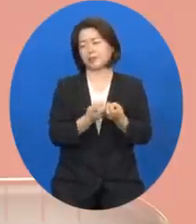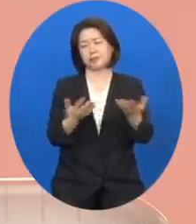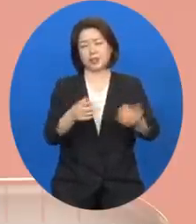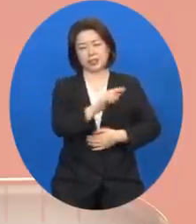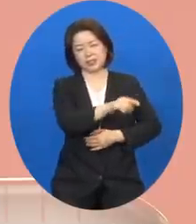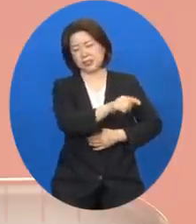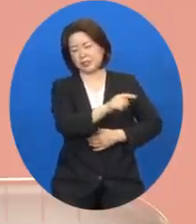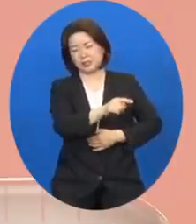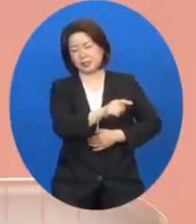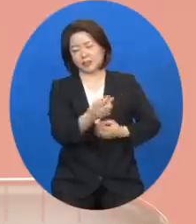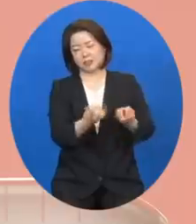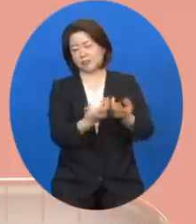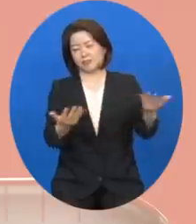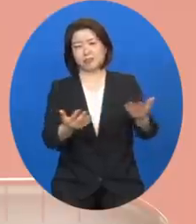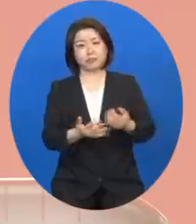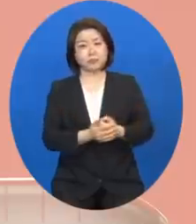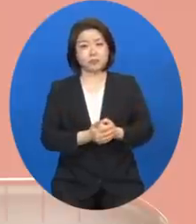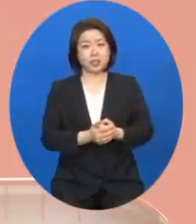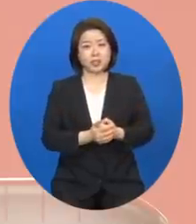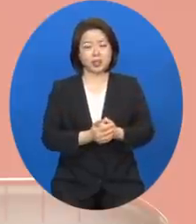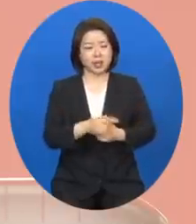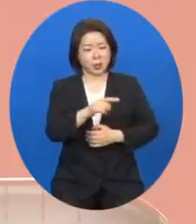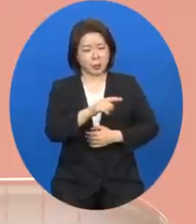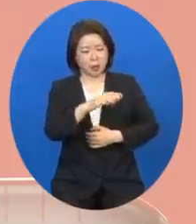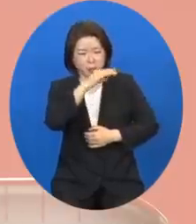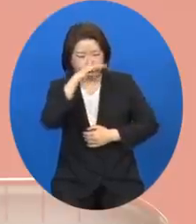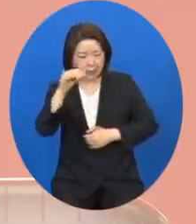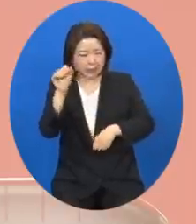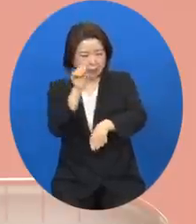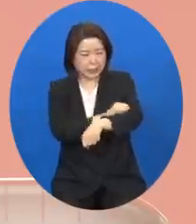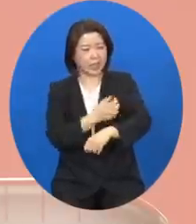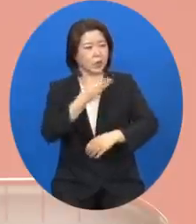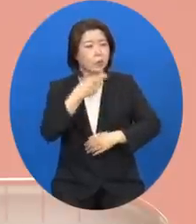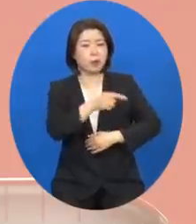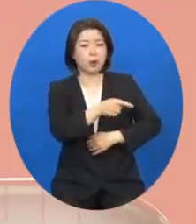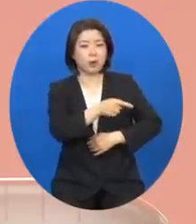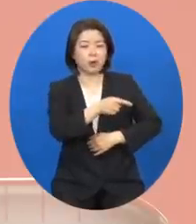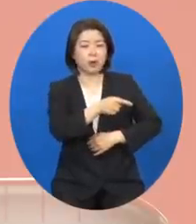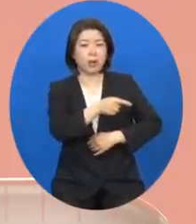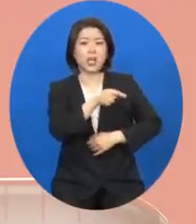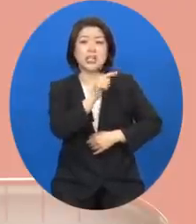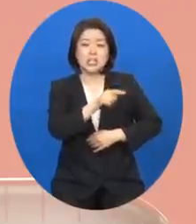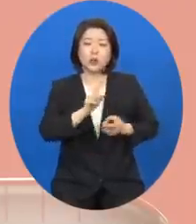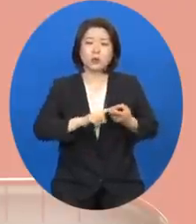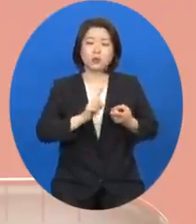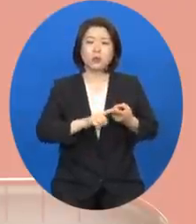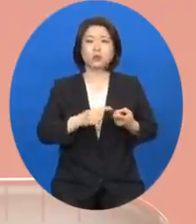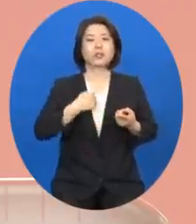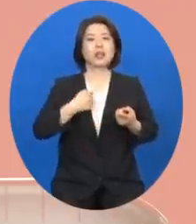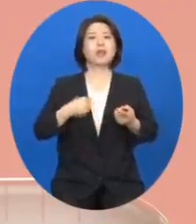얘들은 어쩔 수 없어. 뭘 제대로 하겠어. 이것도 믿음인 거예요.